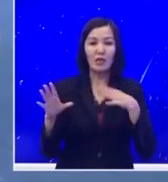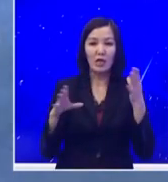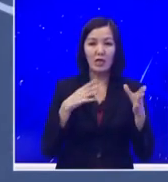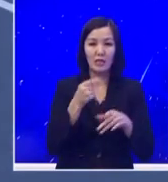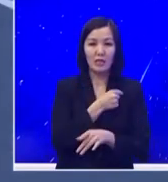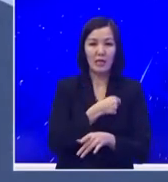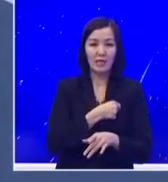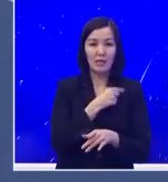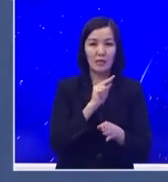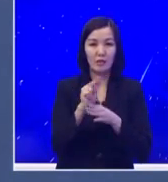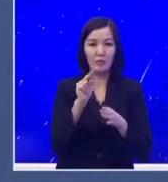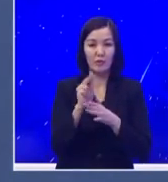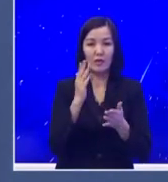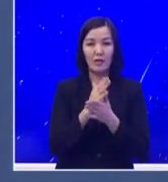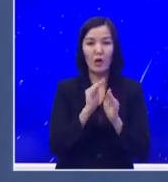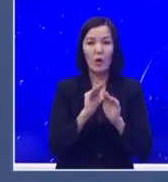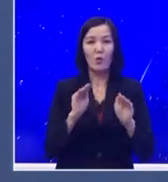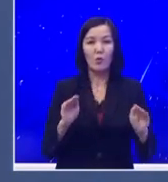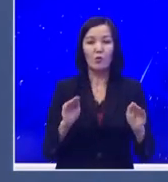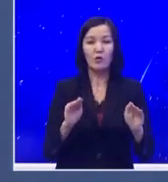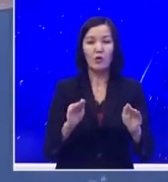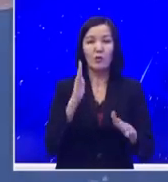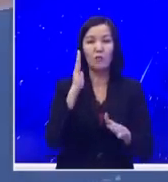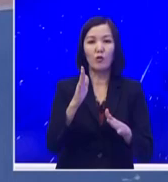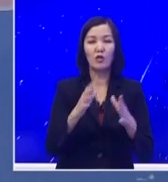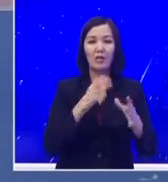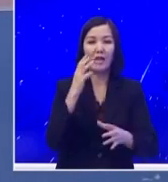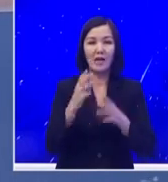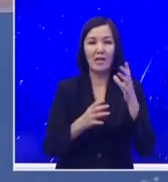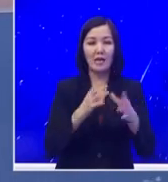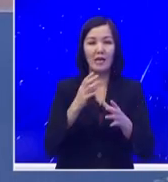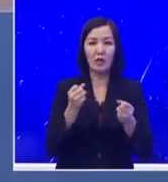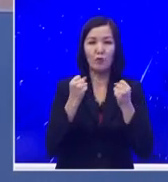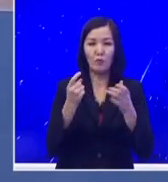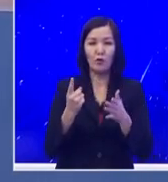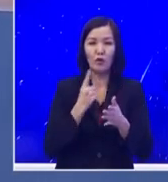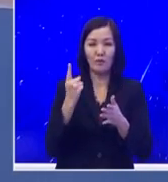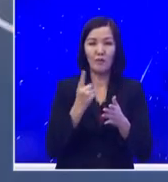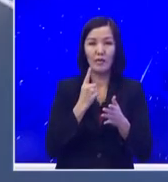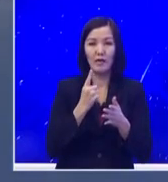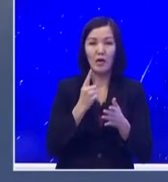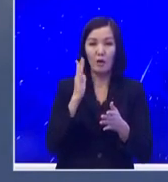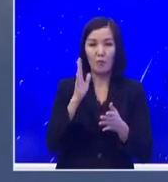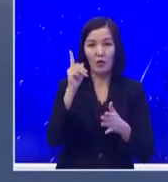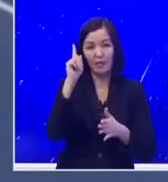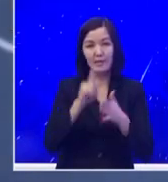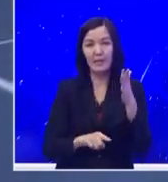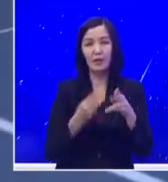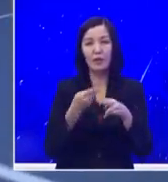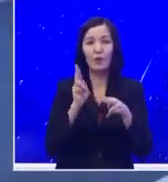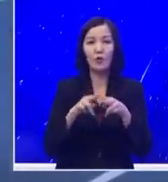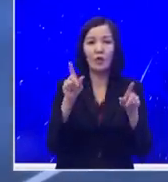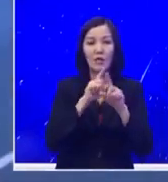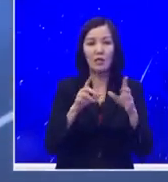болып, шәкірт тәрбиелейді. Оқушылардың арасынан болашақта халықаралық тәжірибедегі спорт шебері шығарына кәміл сенеді. Өйткені бұл